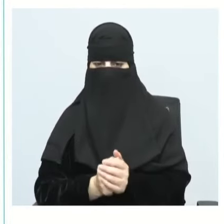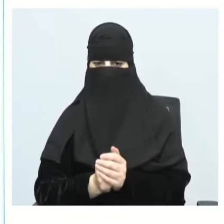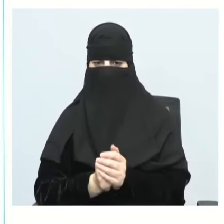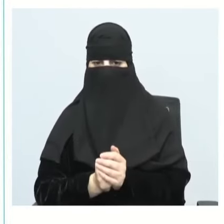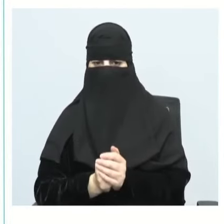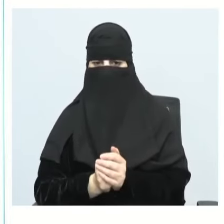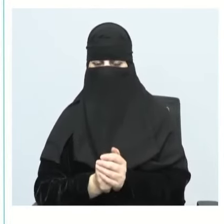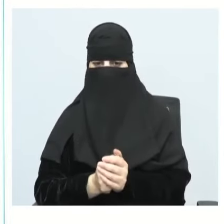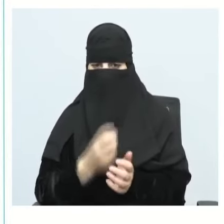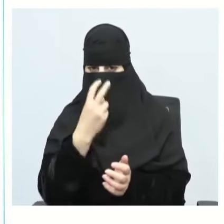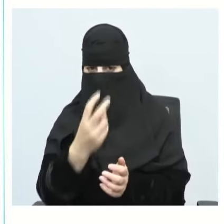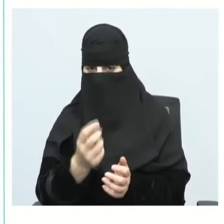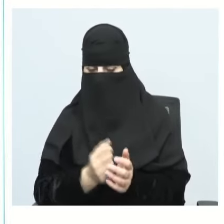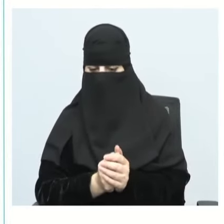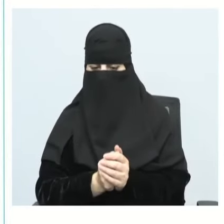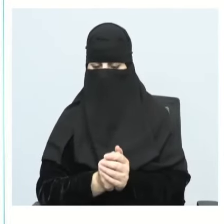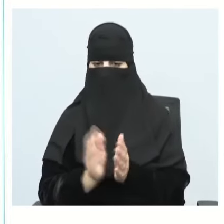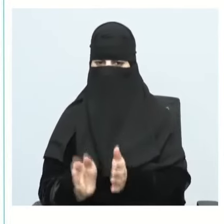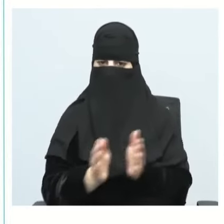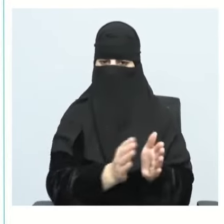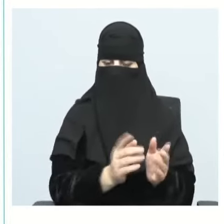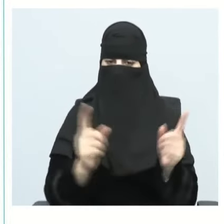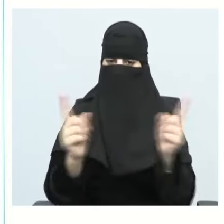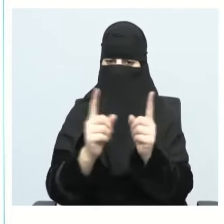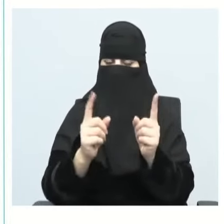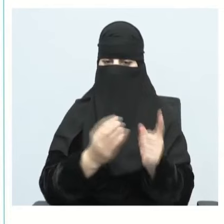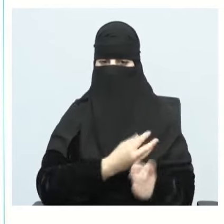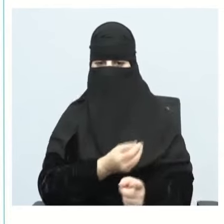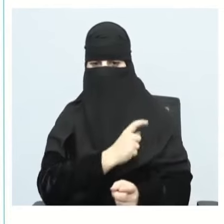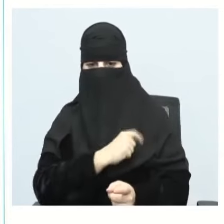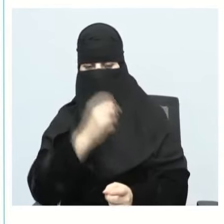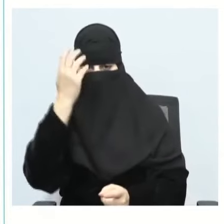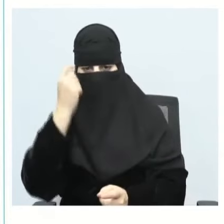اذا طلع معنا كده لا هذا هو الترتيب امامك عزيز الطالب